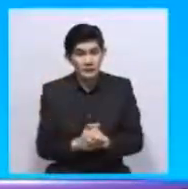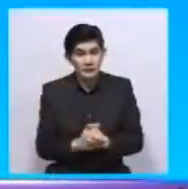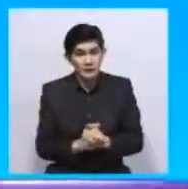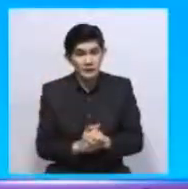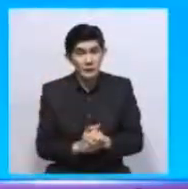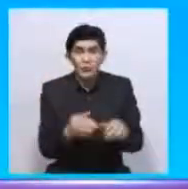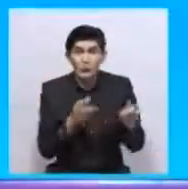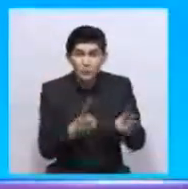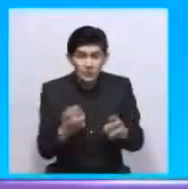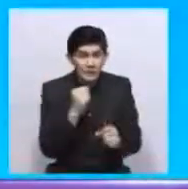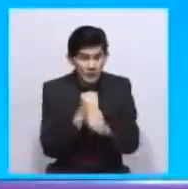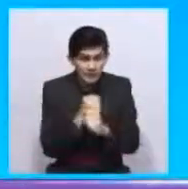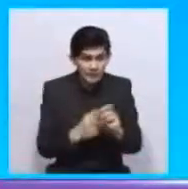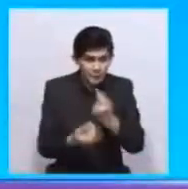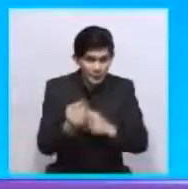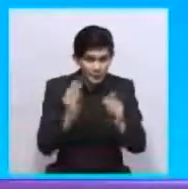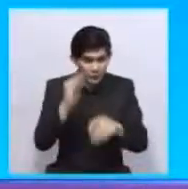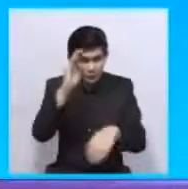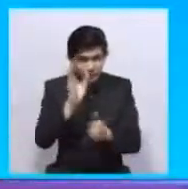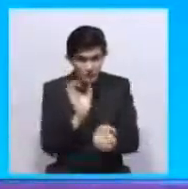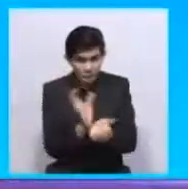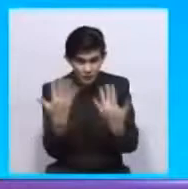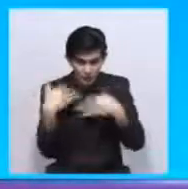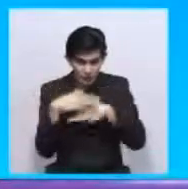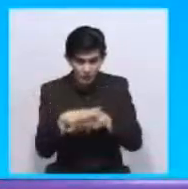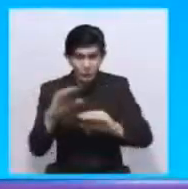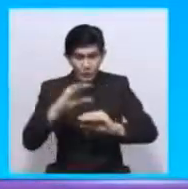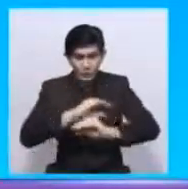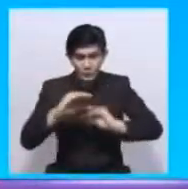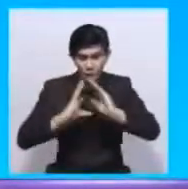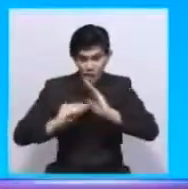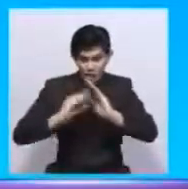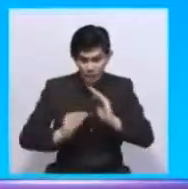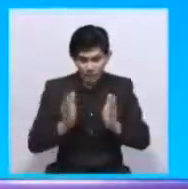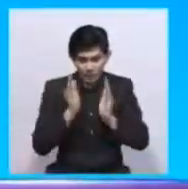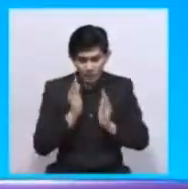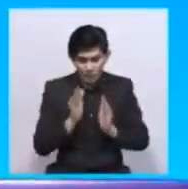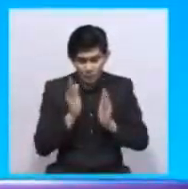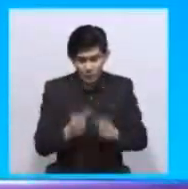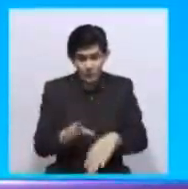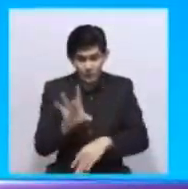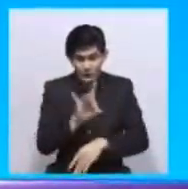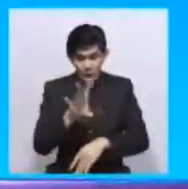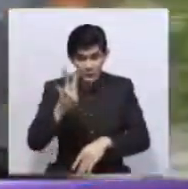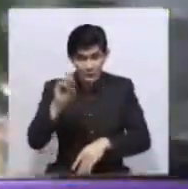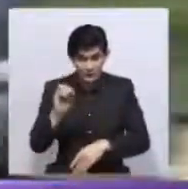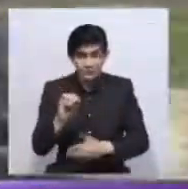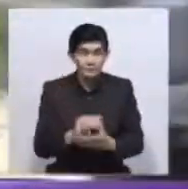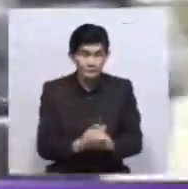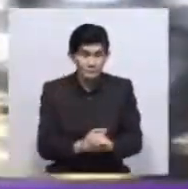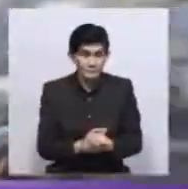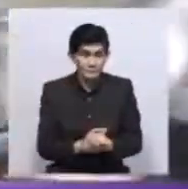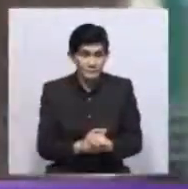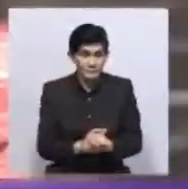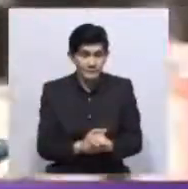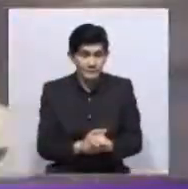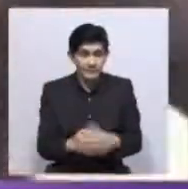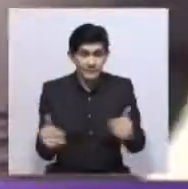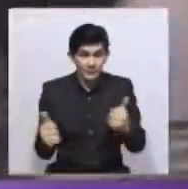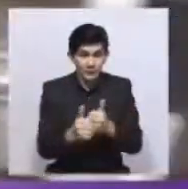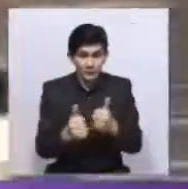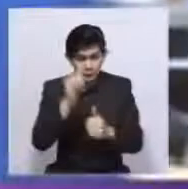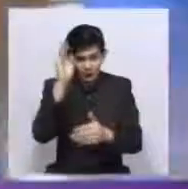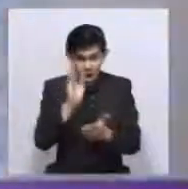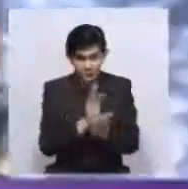ทั้งทางทฤษฎีแล้วก็ปฏิบัติมีเจ้าหน้าที่ตำรวจที่เข้าร่วมในโครงการอบรมจำนวน170นายด้วยกันนะคะทางด้านของร